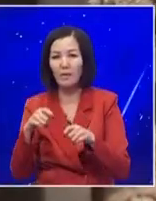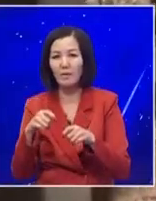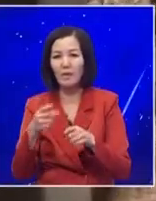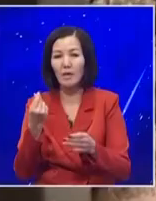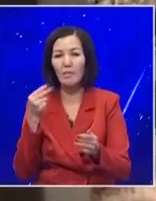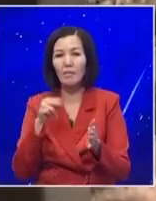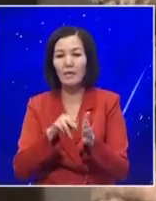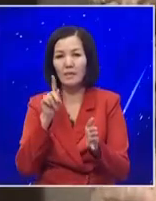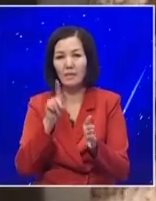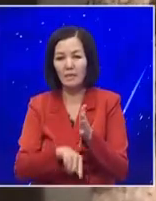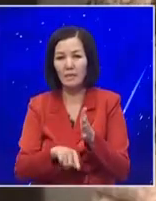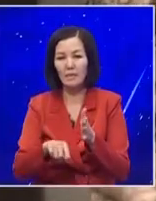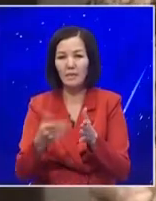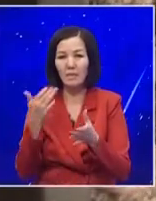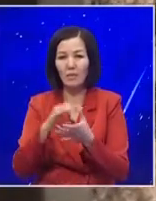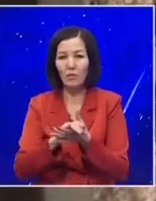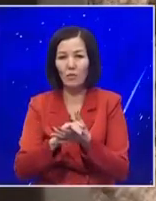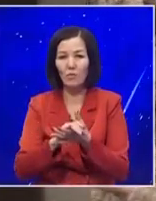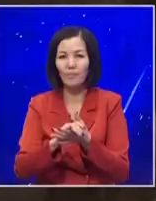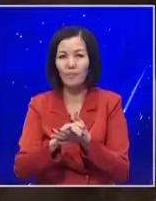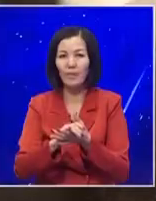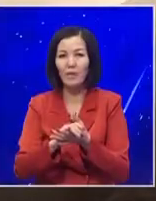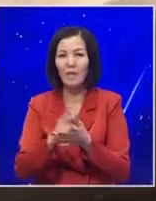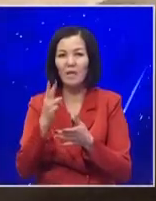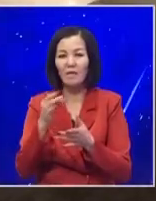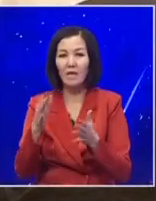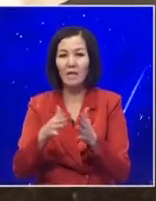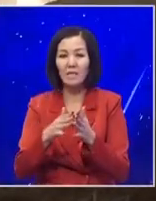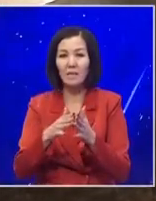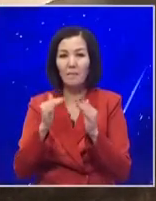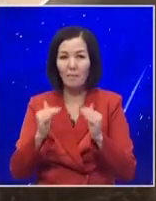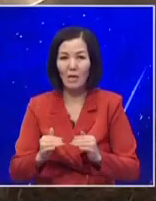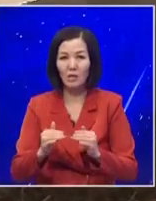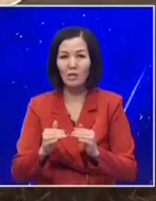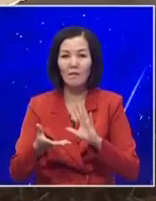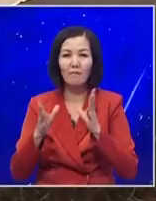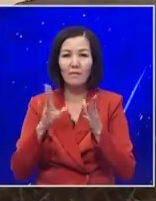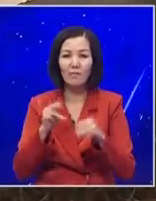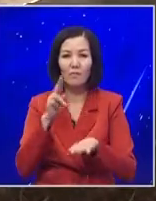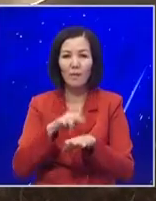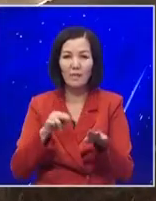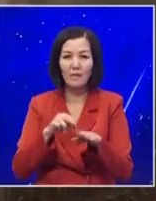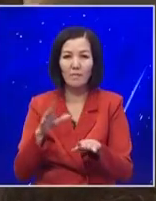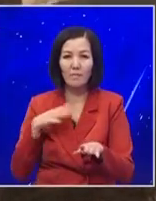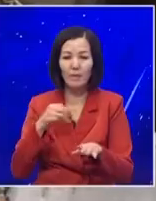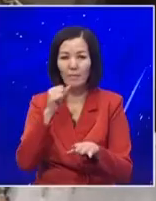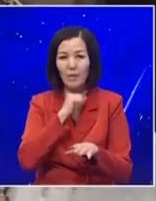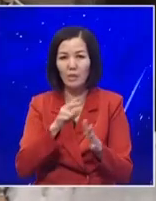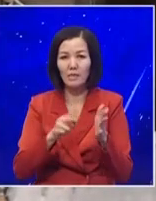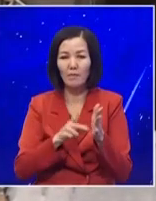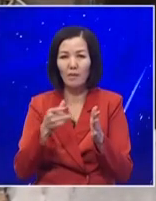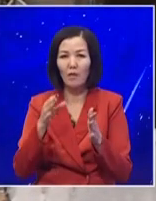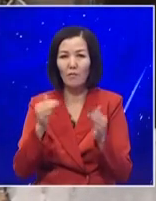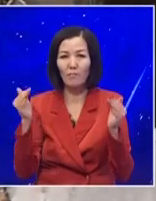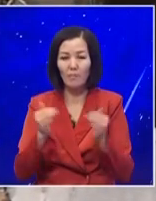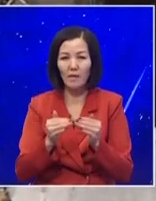сходной цене знакомым. Порой ниже рыночной в два раза. Всего, как установили полицейские, было похищено 7